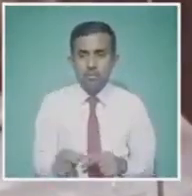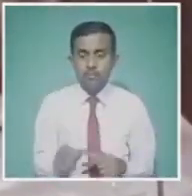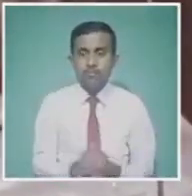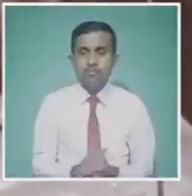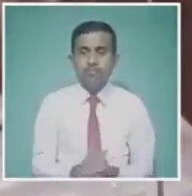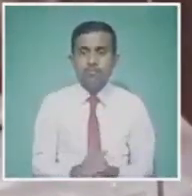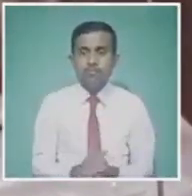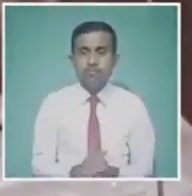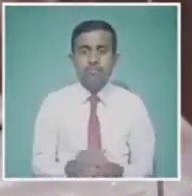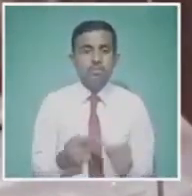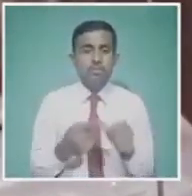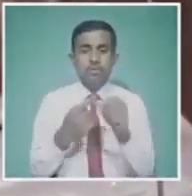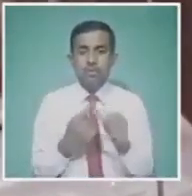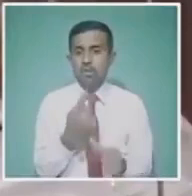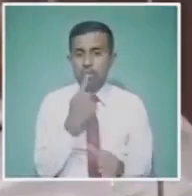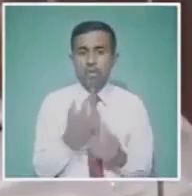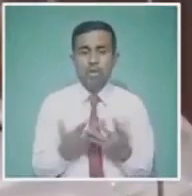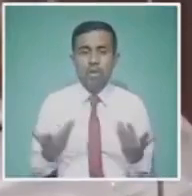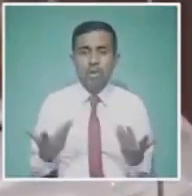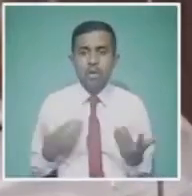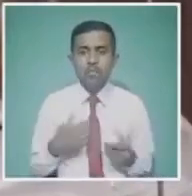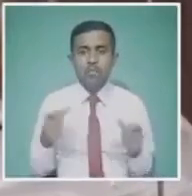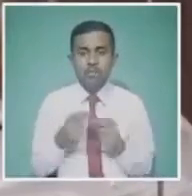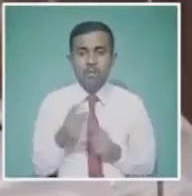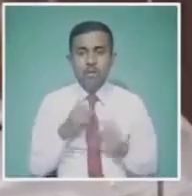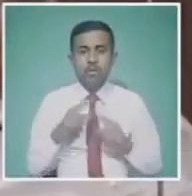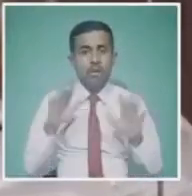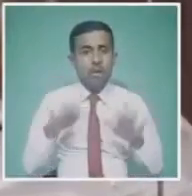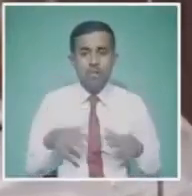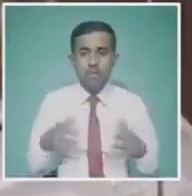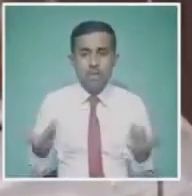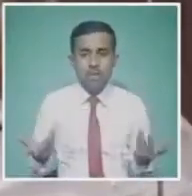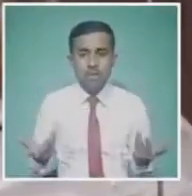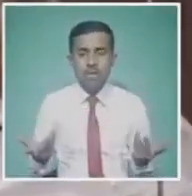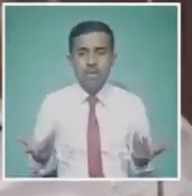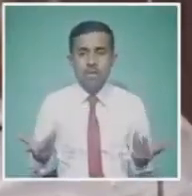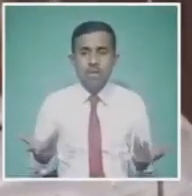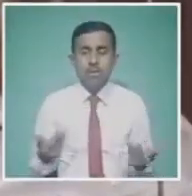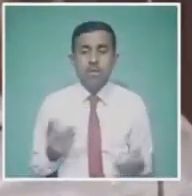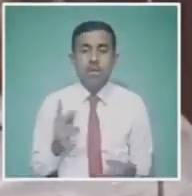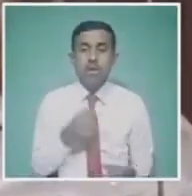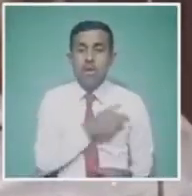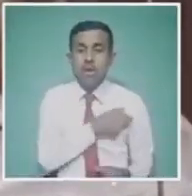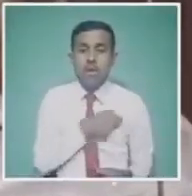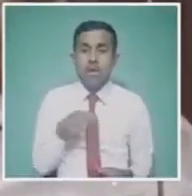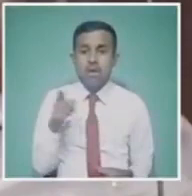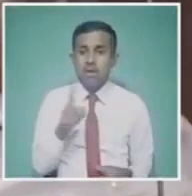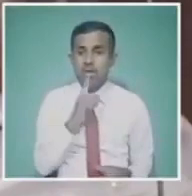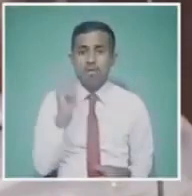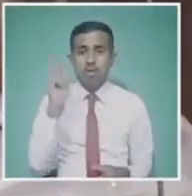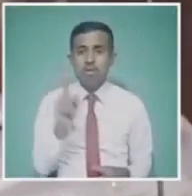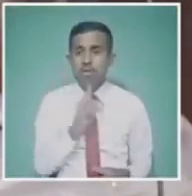எந்த விதமான நடவடிக்கையும் எடுக்க வரல, பேச்சுவார்த்தைக்கு வரல. ஆனால் என்ன சொல்லியிருக்காரு, தலைவர் மாரிலிருந்து தலைவர்மார் அனைவர்கிட்டையும் சொல்லியிருக்காரு, நீங்கள் எல்லாருமே உங்கள்